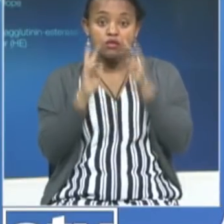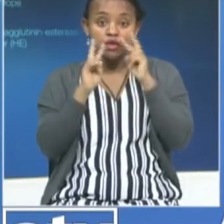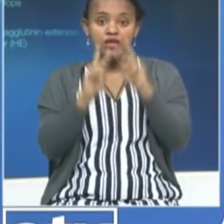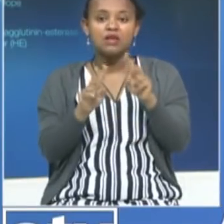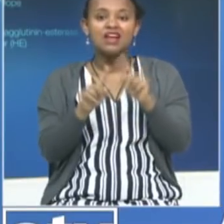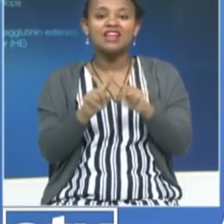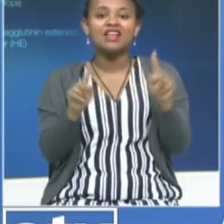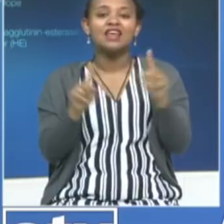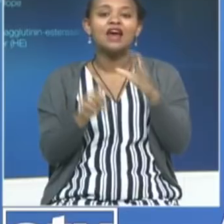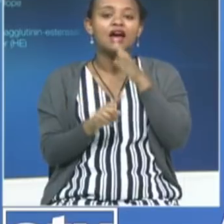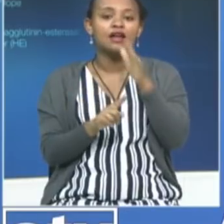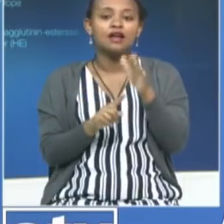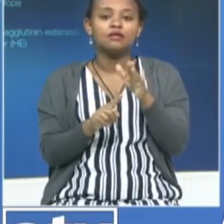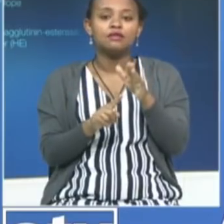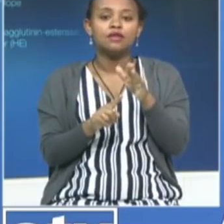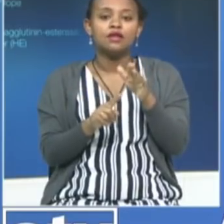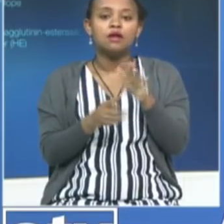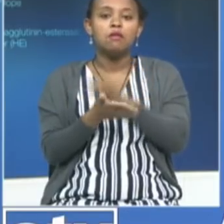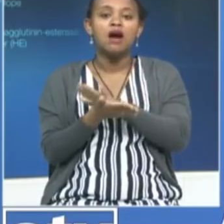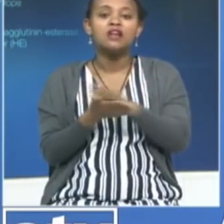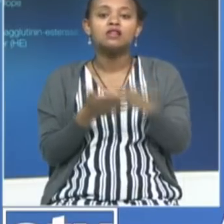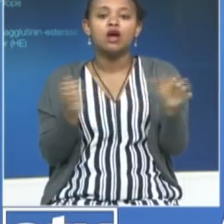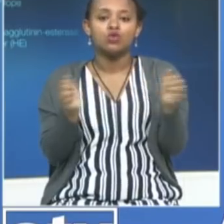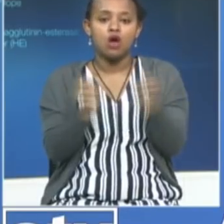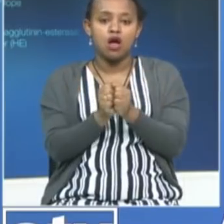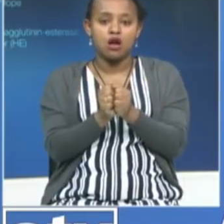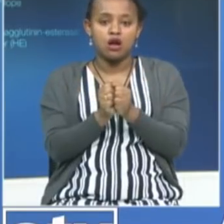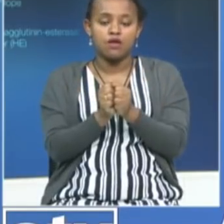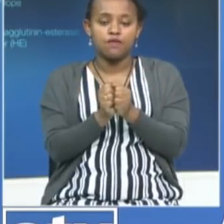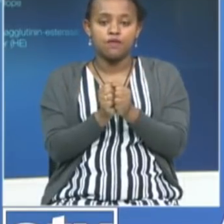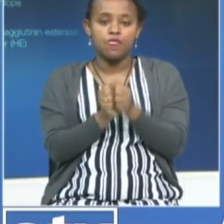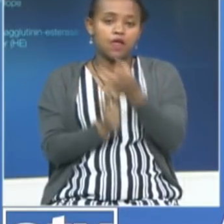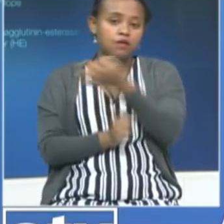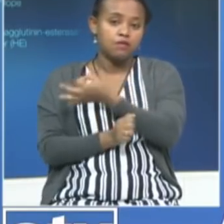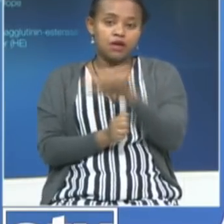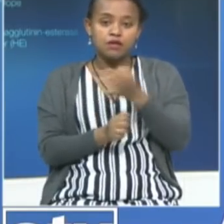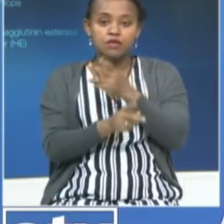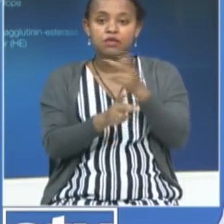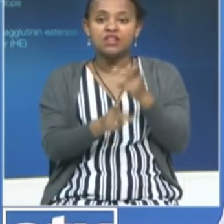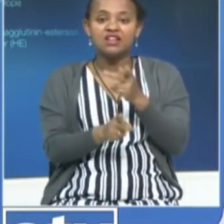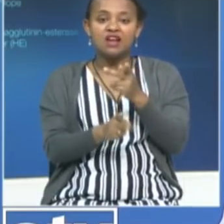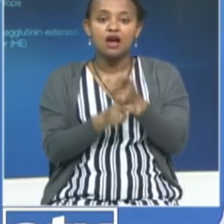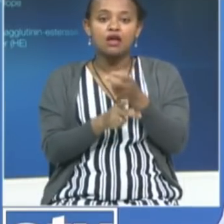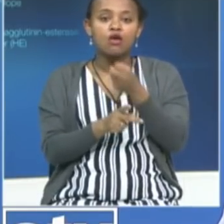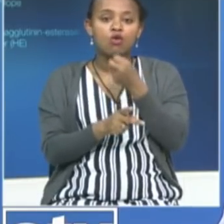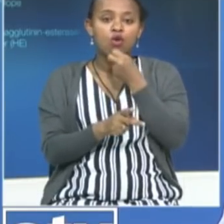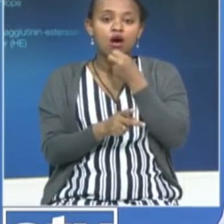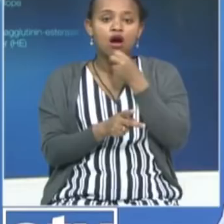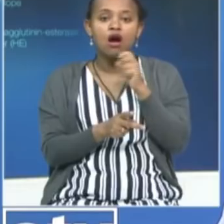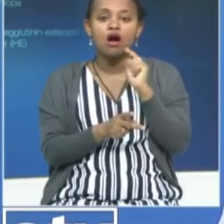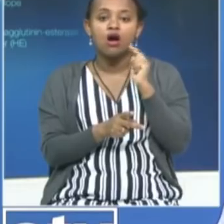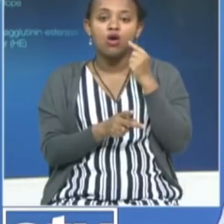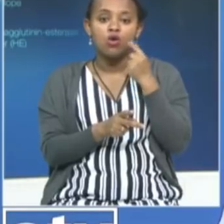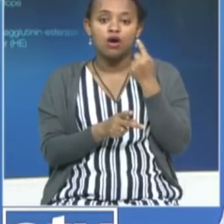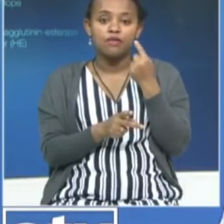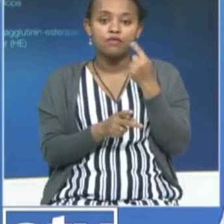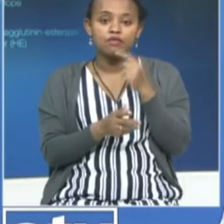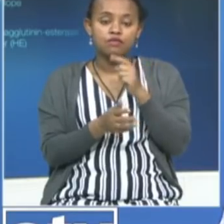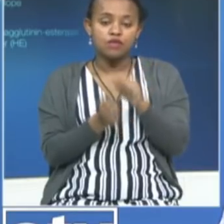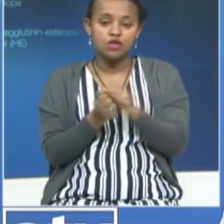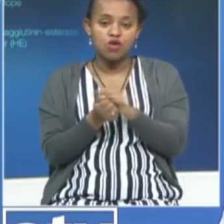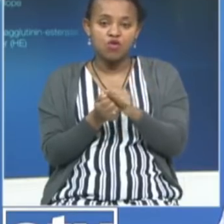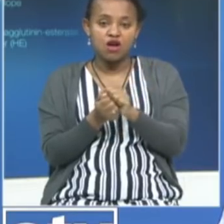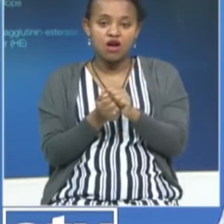በተመለከተ የተለየ አይደለም። ስለዚህ ማጽዳቱ ጋር በደንብ በጥንቃቄ ውሃ እንኳን